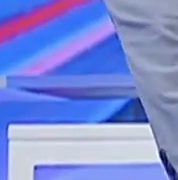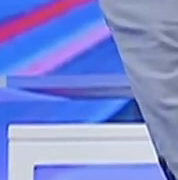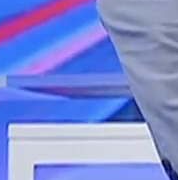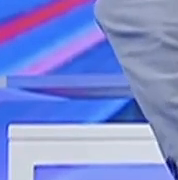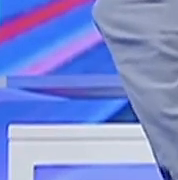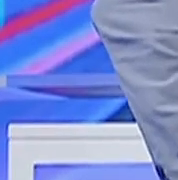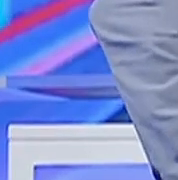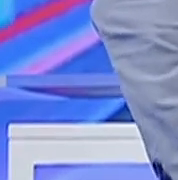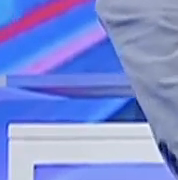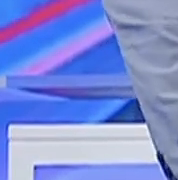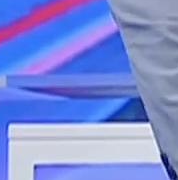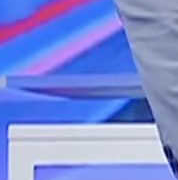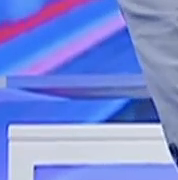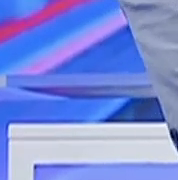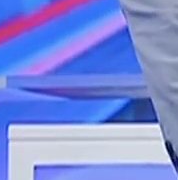الحوار